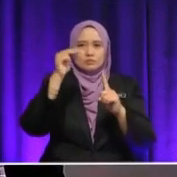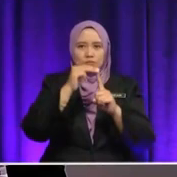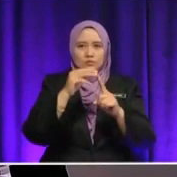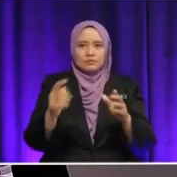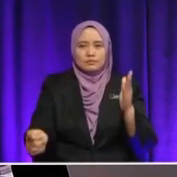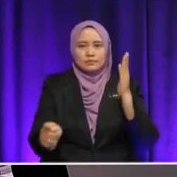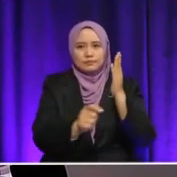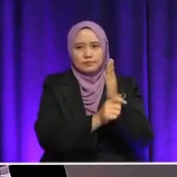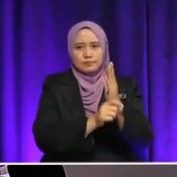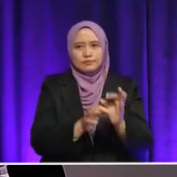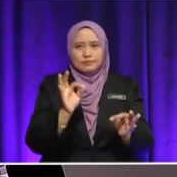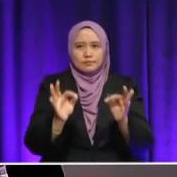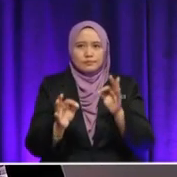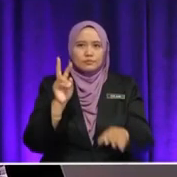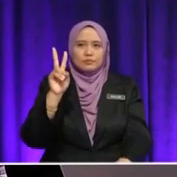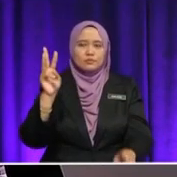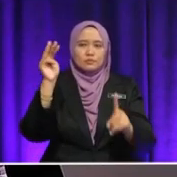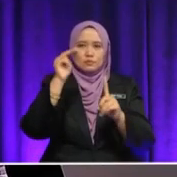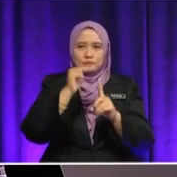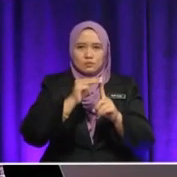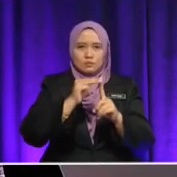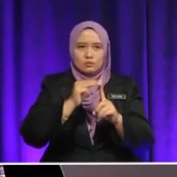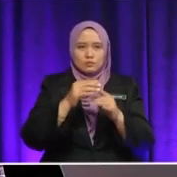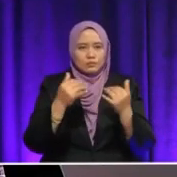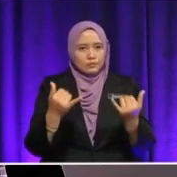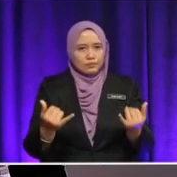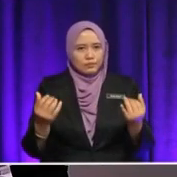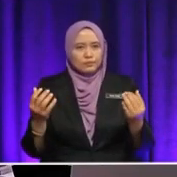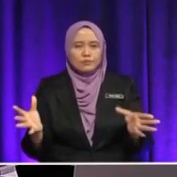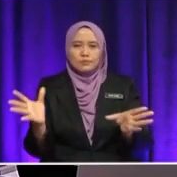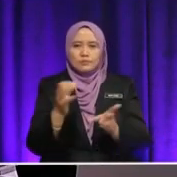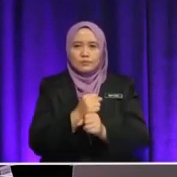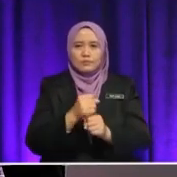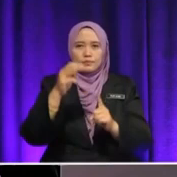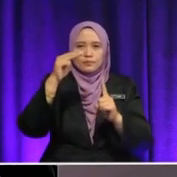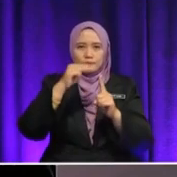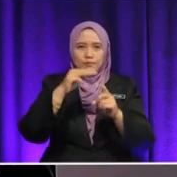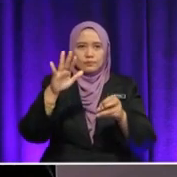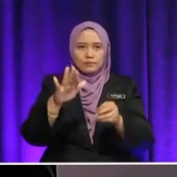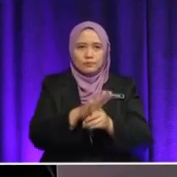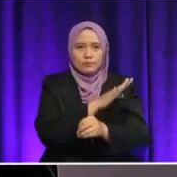saja masih newbe sana sudah dapat maka penuh-penuh Ah oke